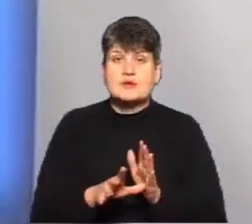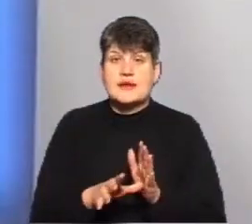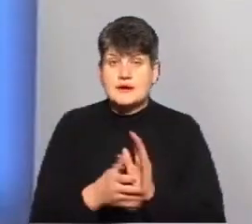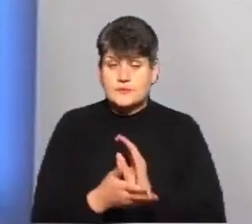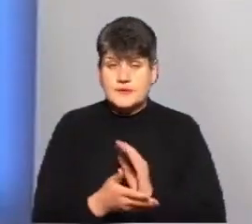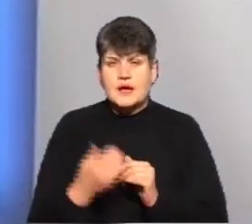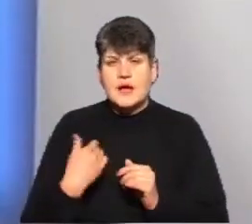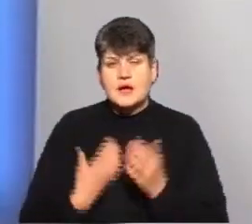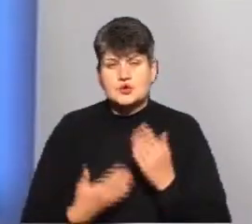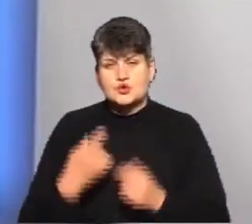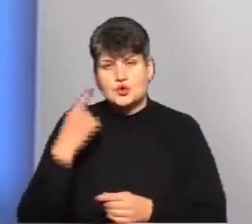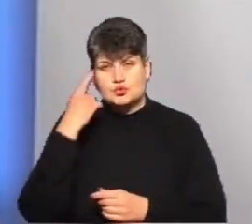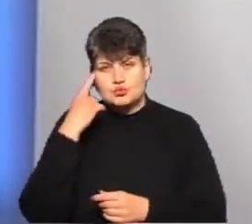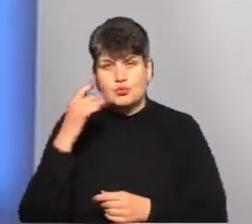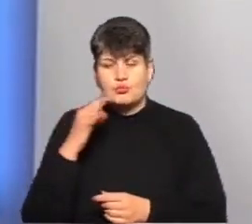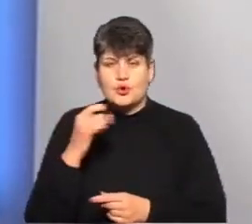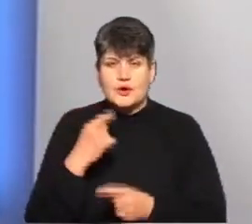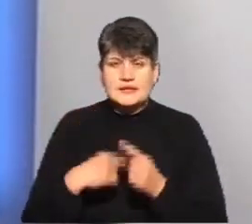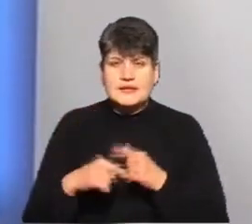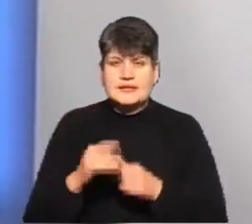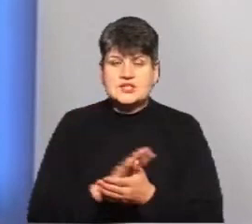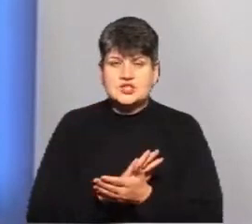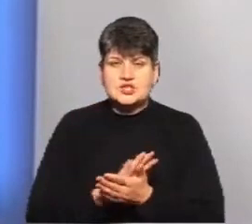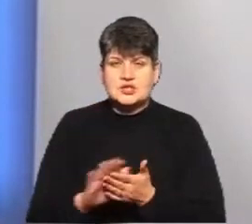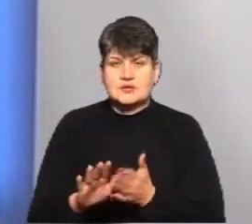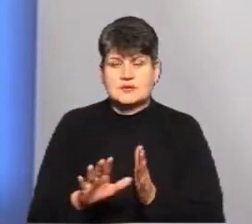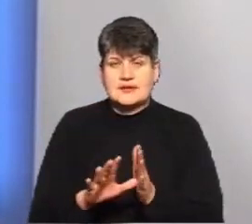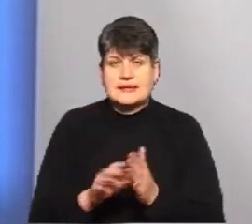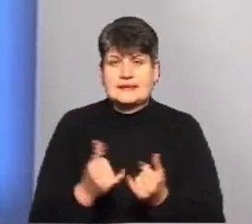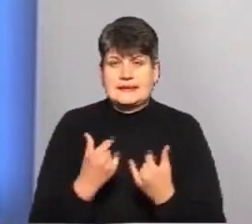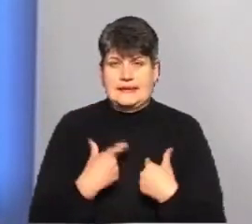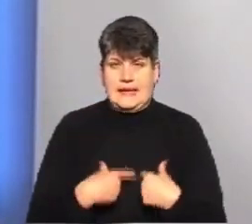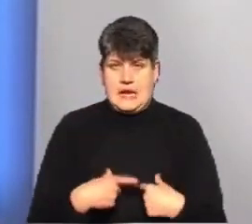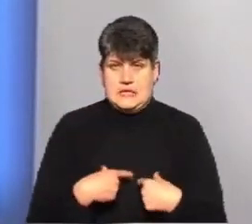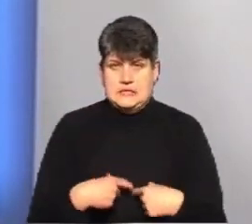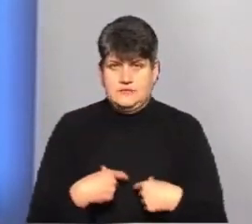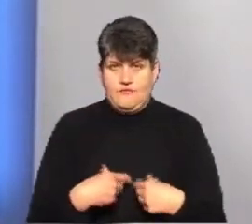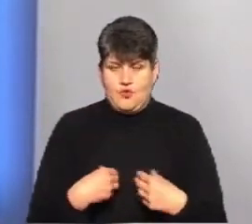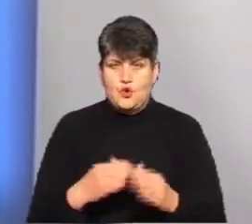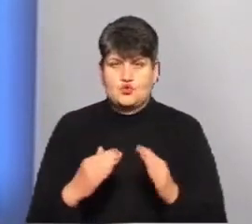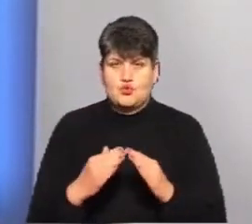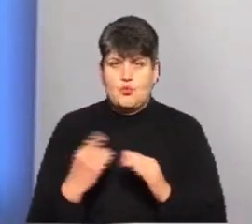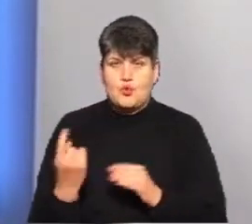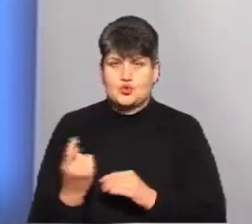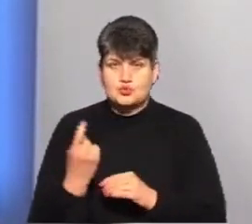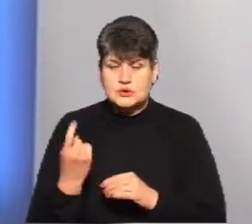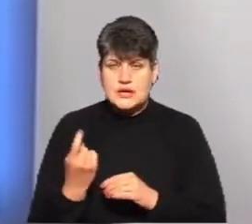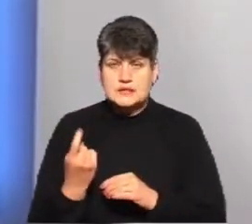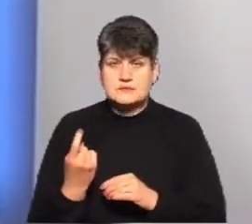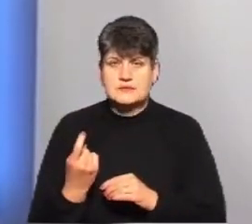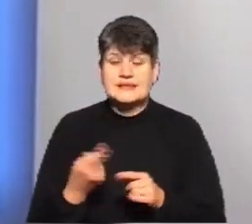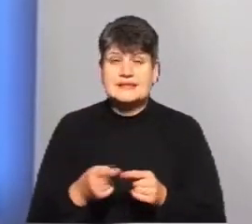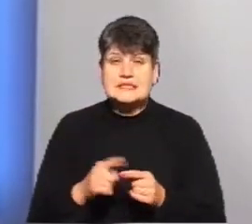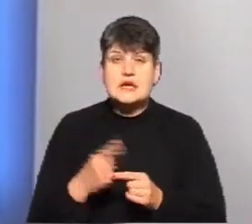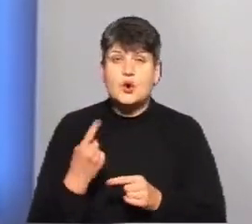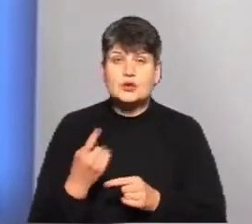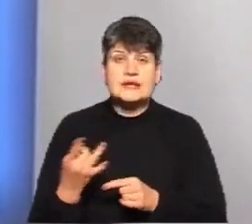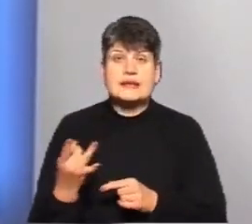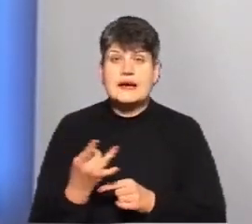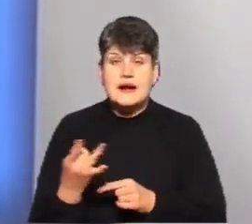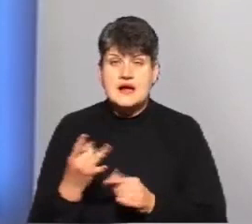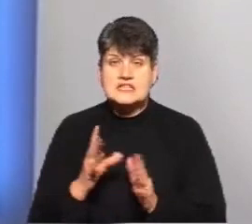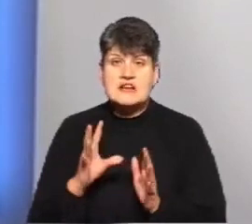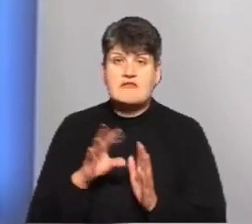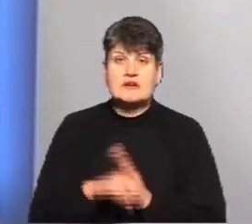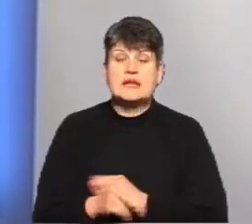про генерацію чистої енергії суто для свого домогосподарства, це один раз вклали кошти,